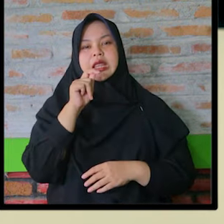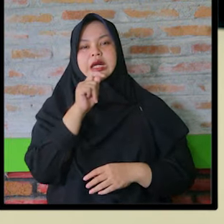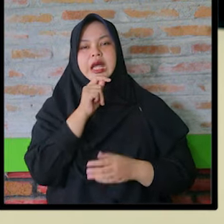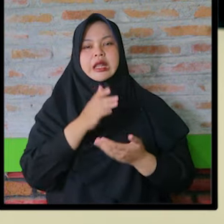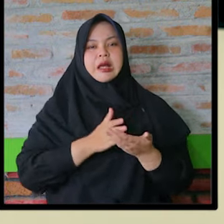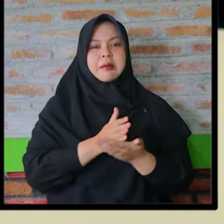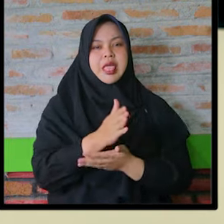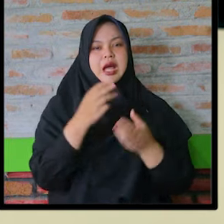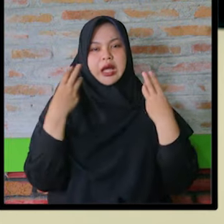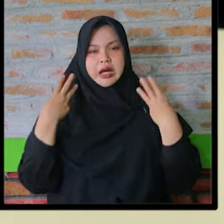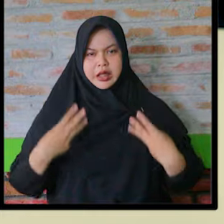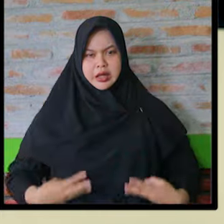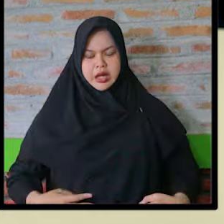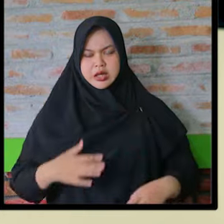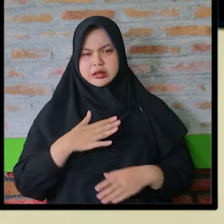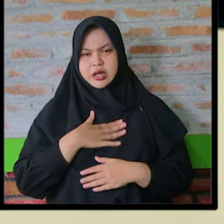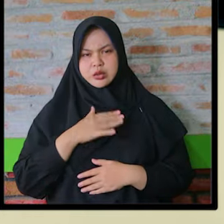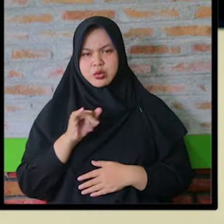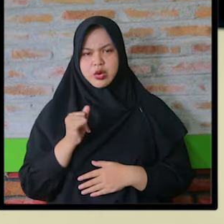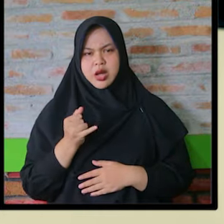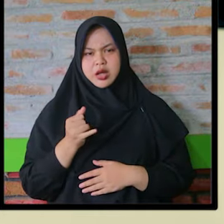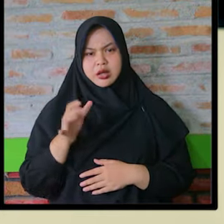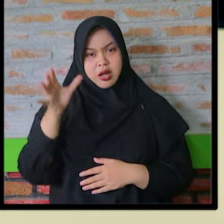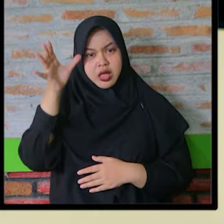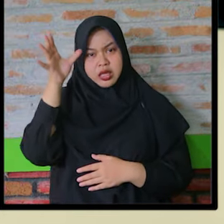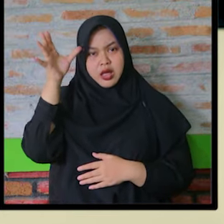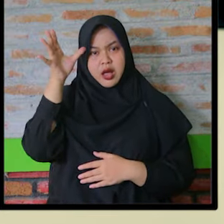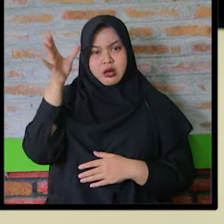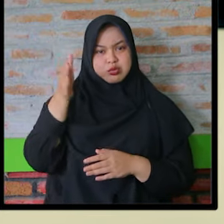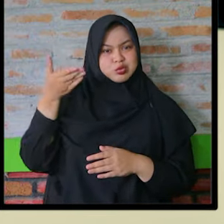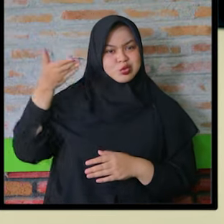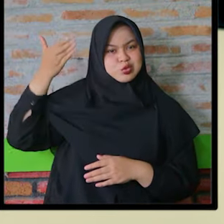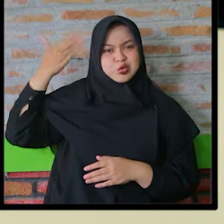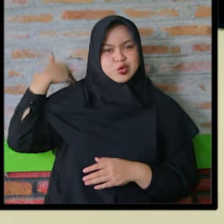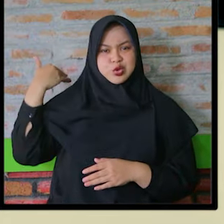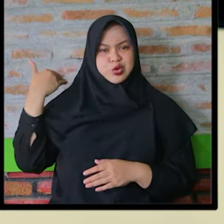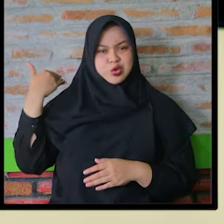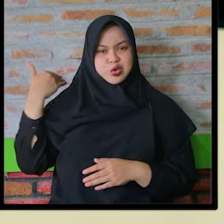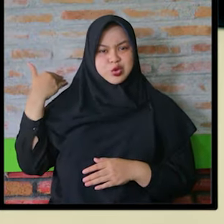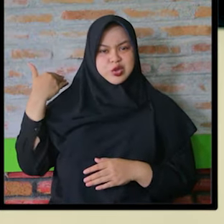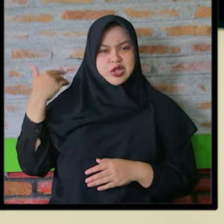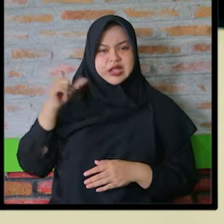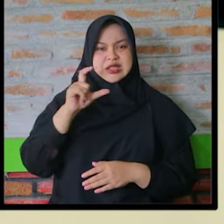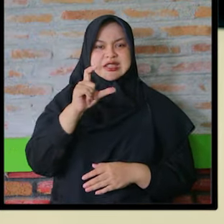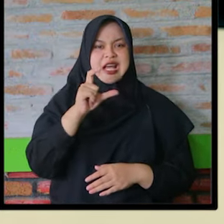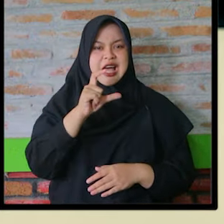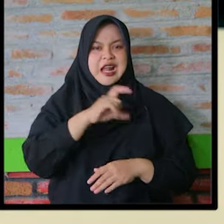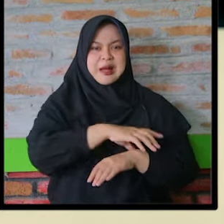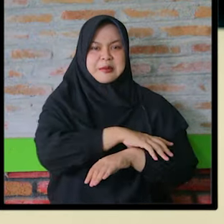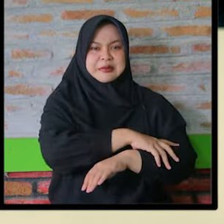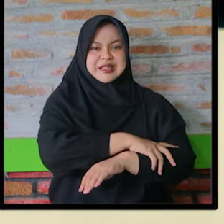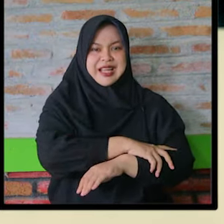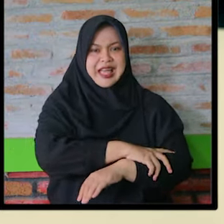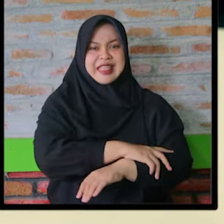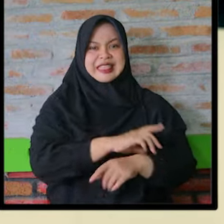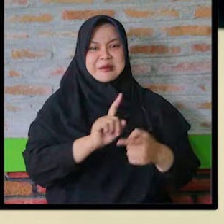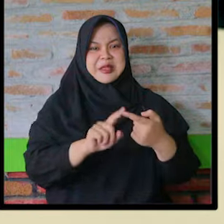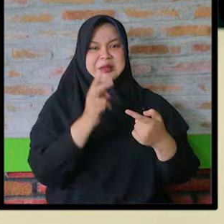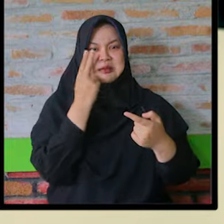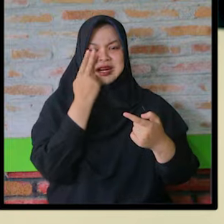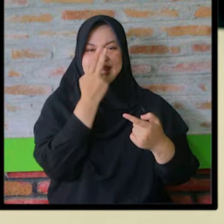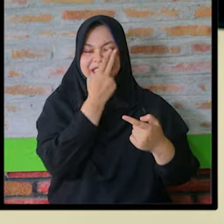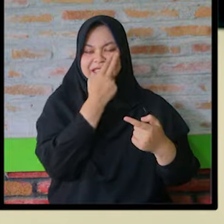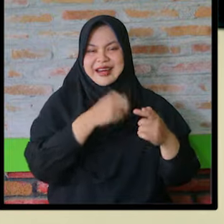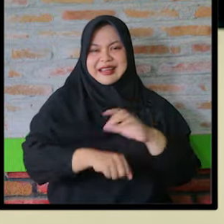intig W Saya juga tidak tahu dulunya caranya menggandeng teman netra itu gimana gitu kan Nah